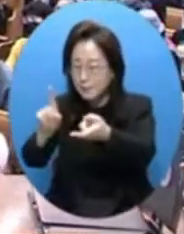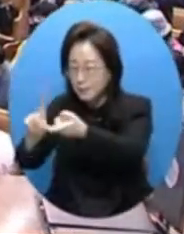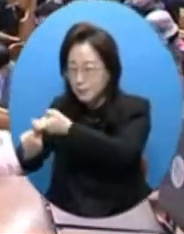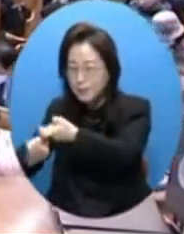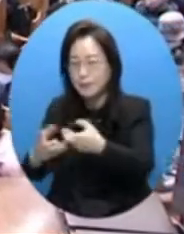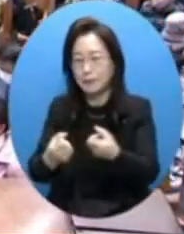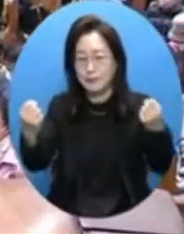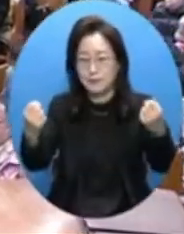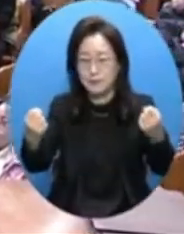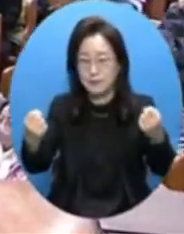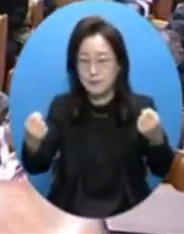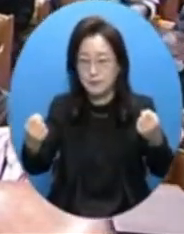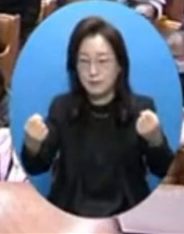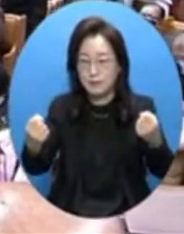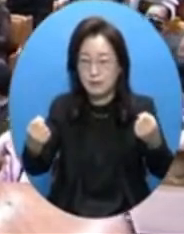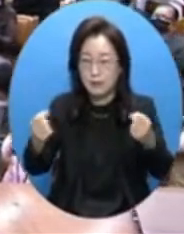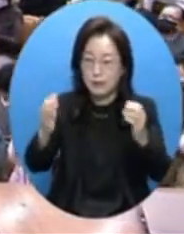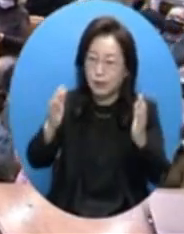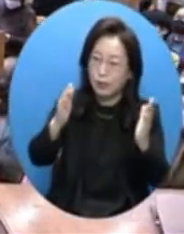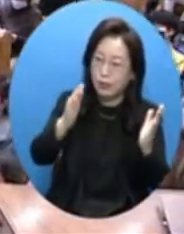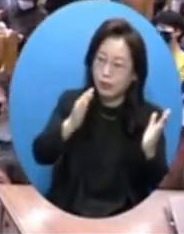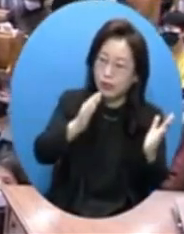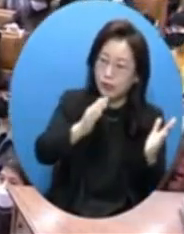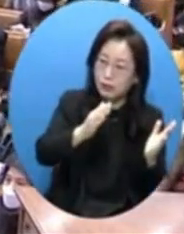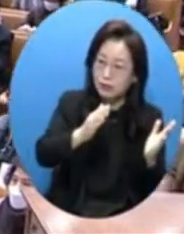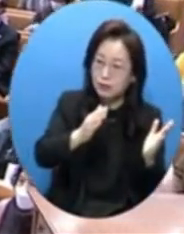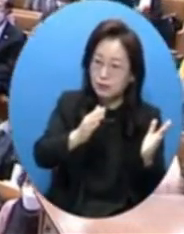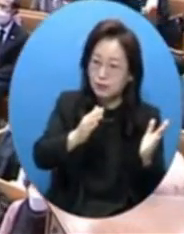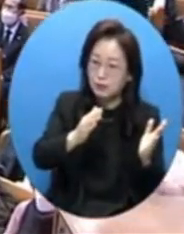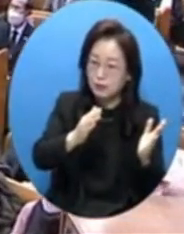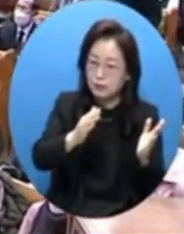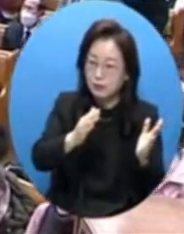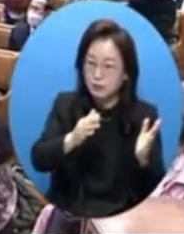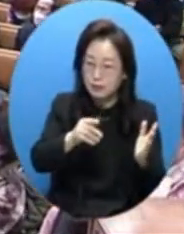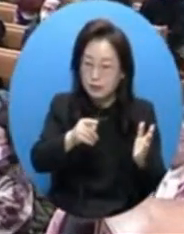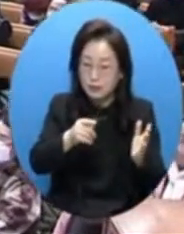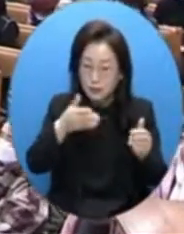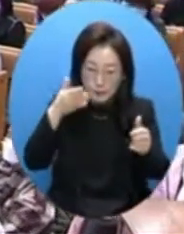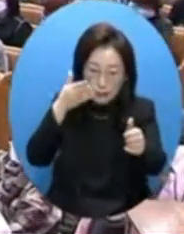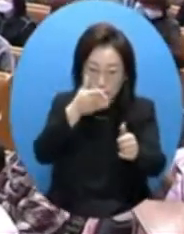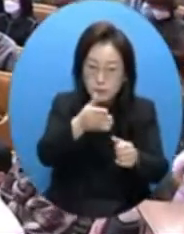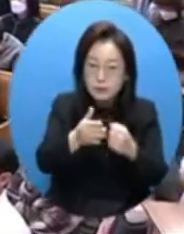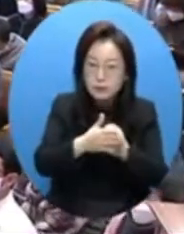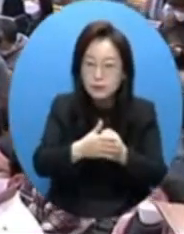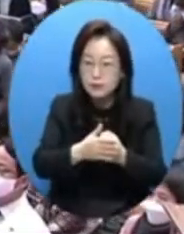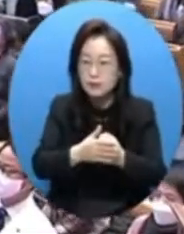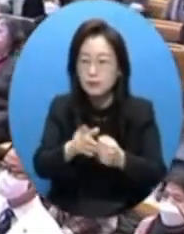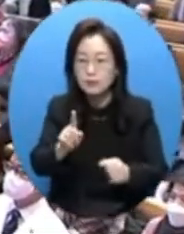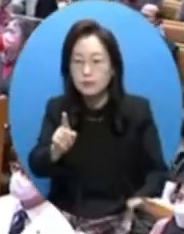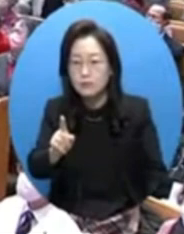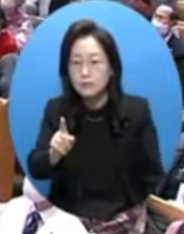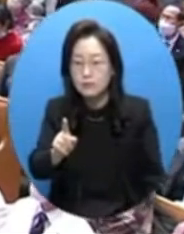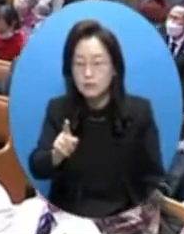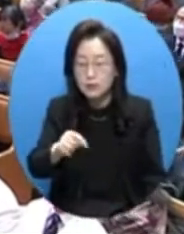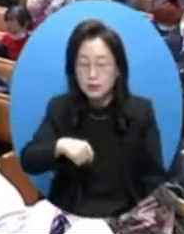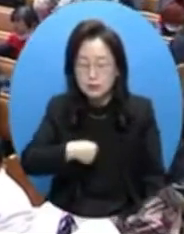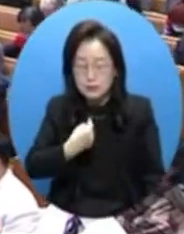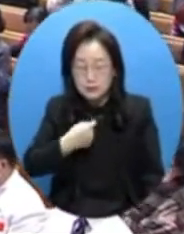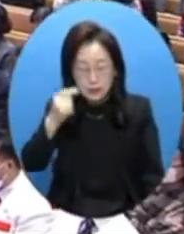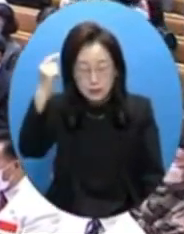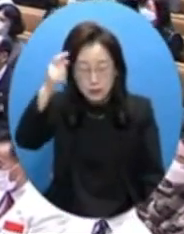오늘 한쪽 편이 너무 치우쳐서 그것에 집착이 있고 절대로 자기 생각